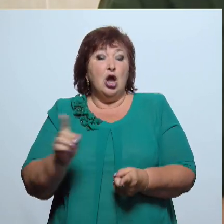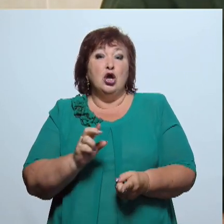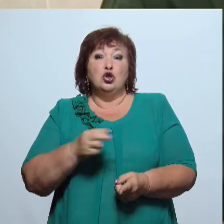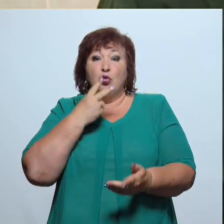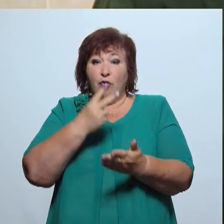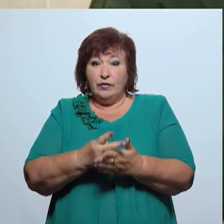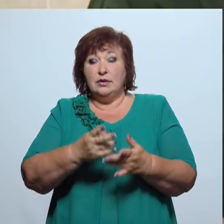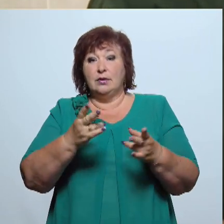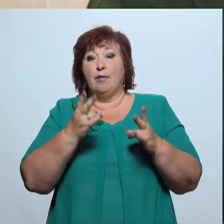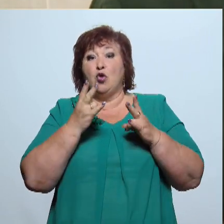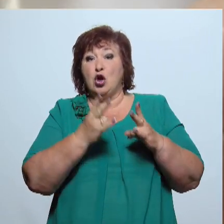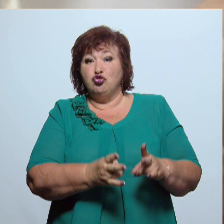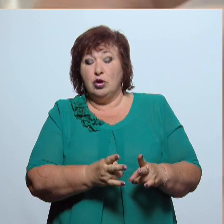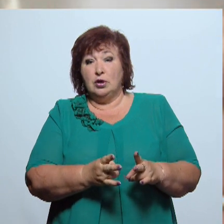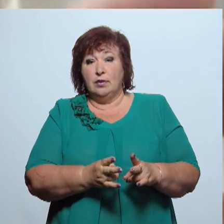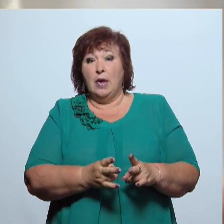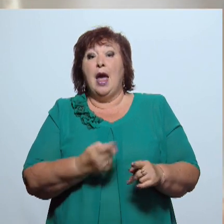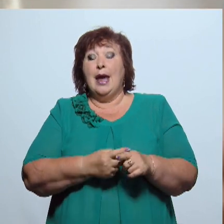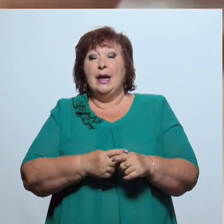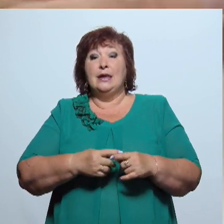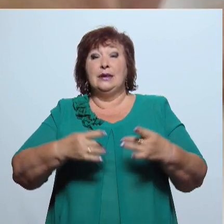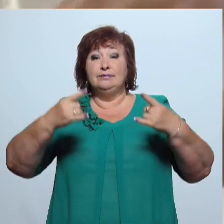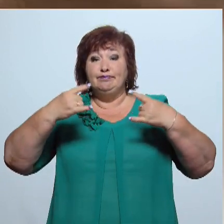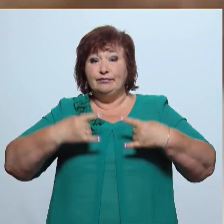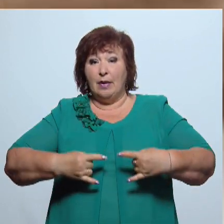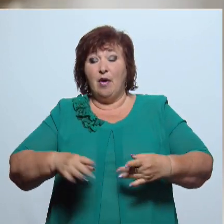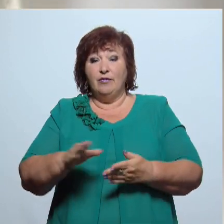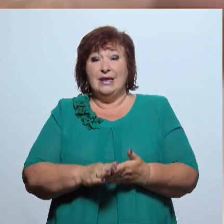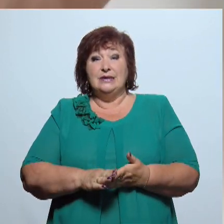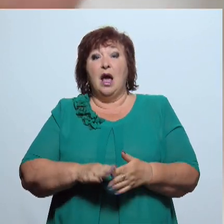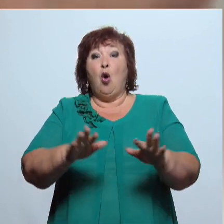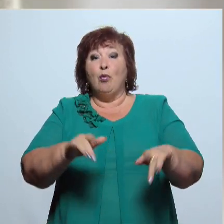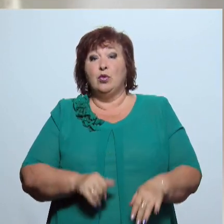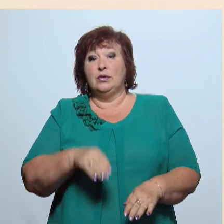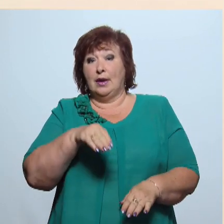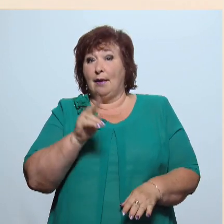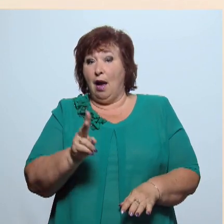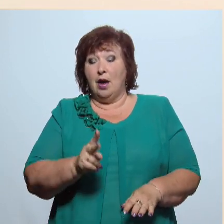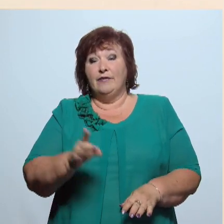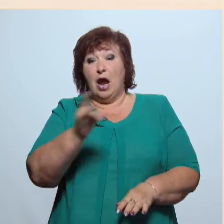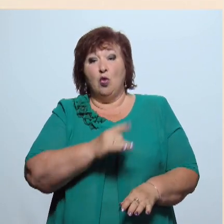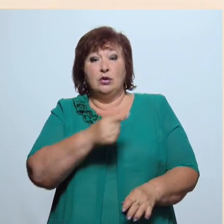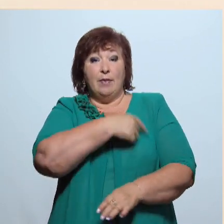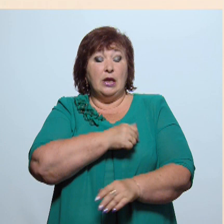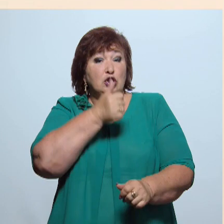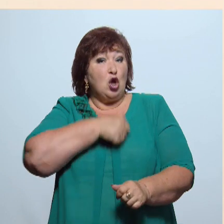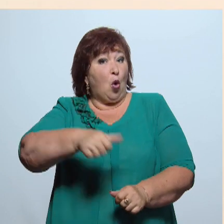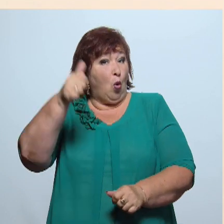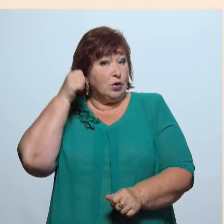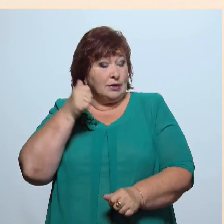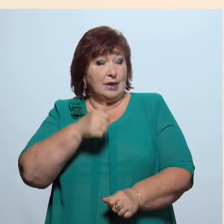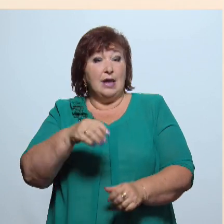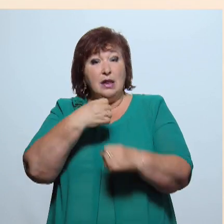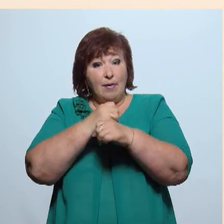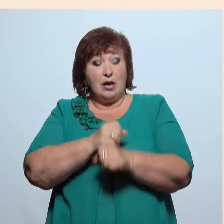поражение при инфарктах, инсультах. Этот аппарат вместе с компьютерным томографом появился в районной больнице год назад. Рентген-лаборант